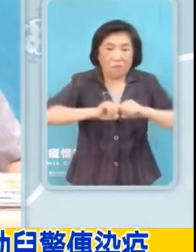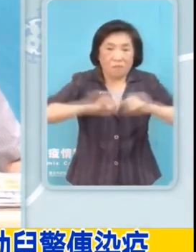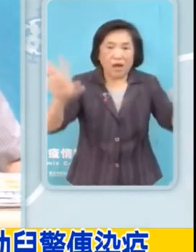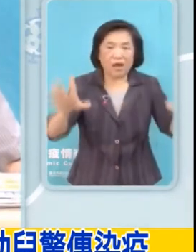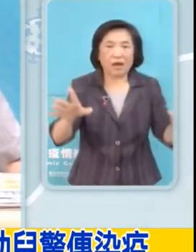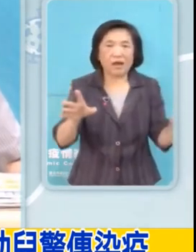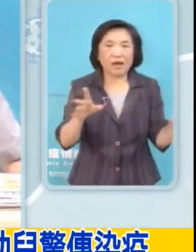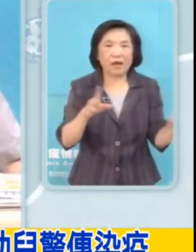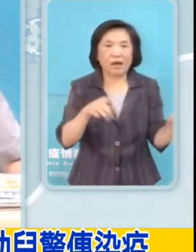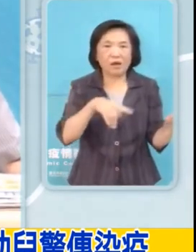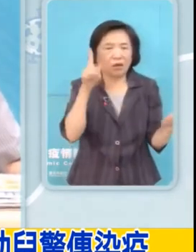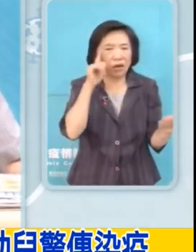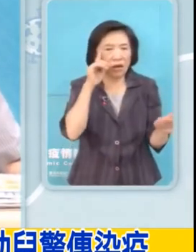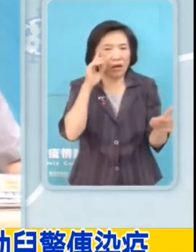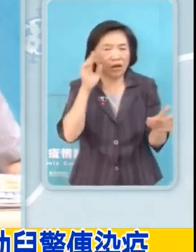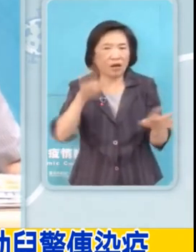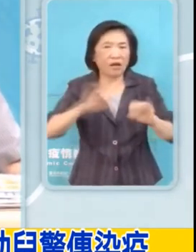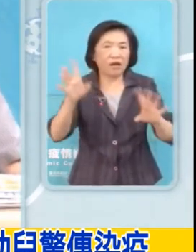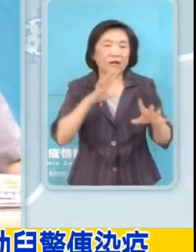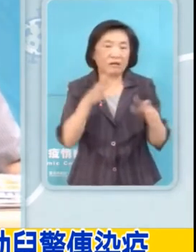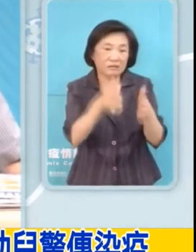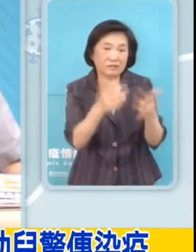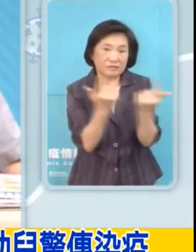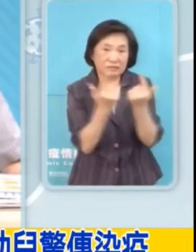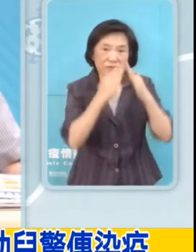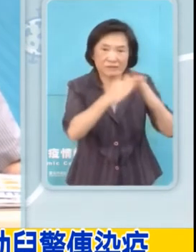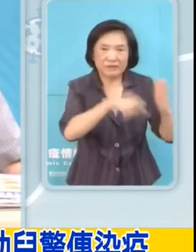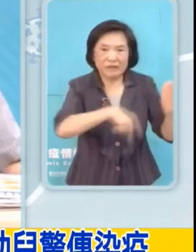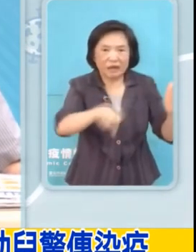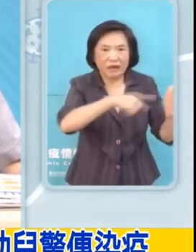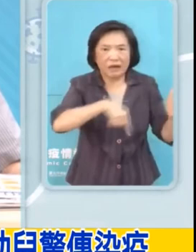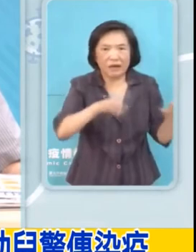道吗？其实对我们台北市来讲，也是现在马上就整个